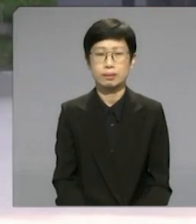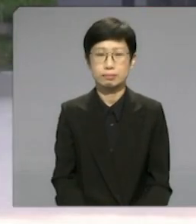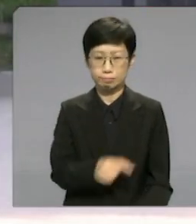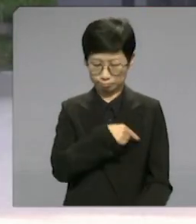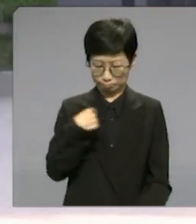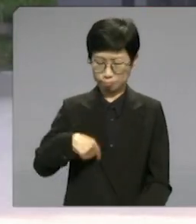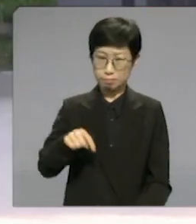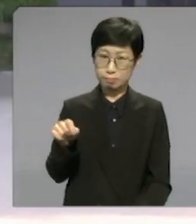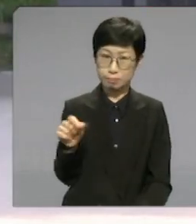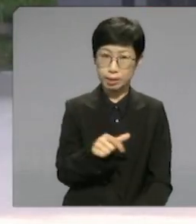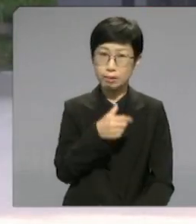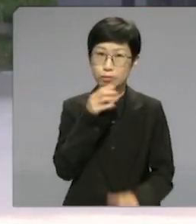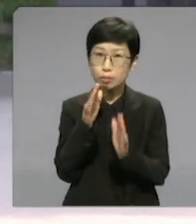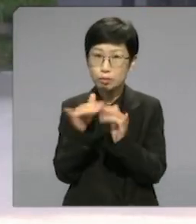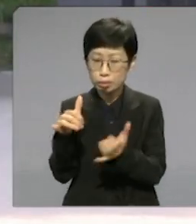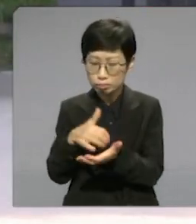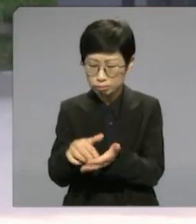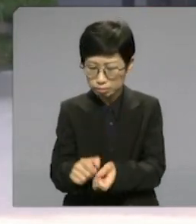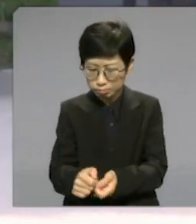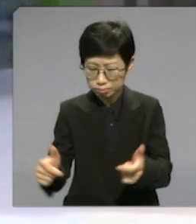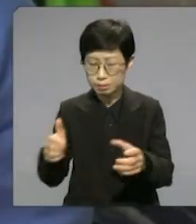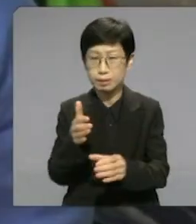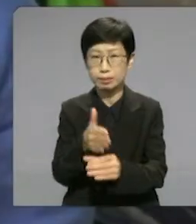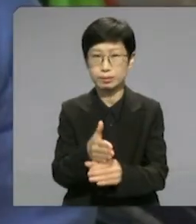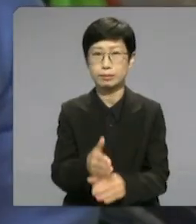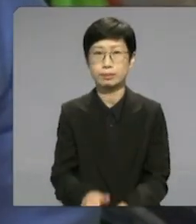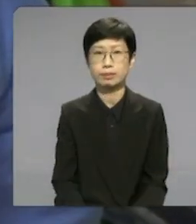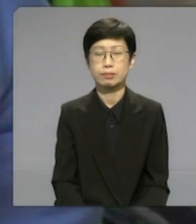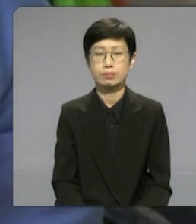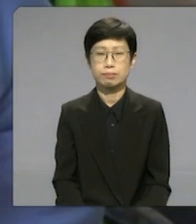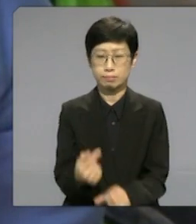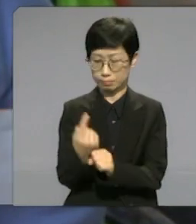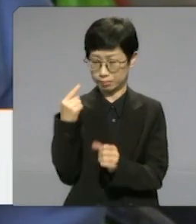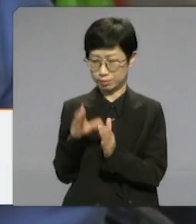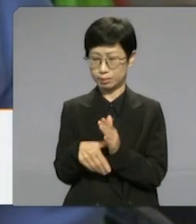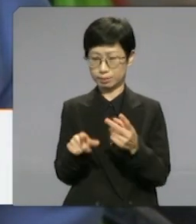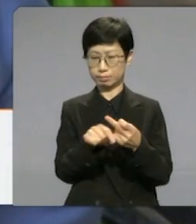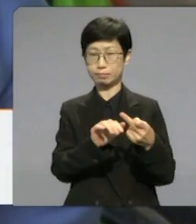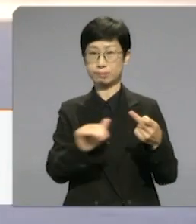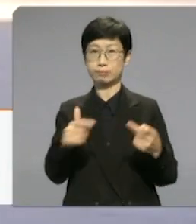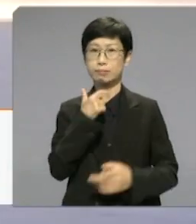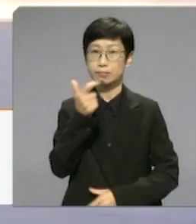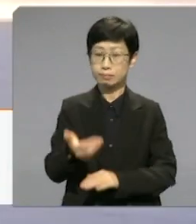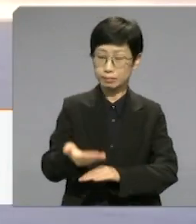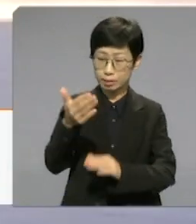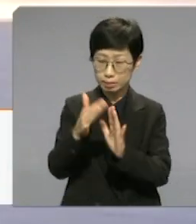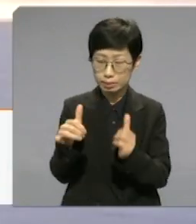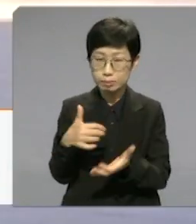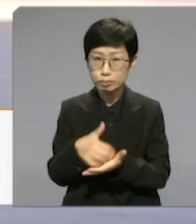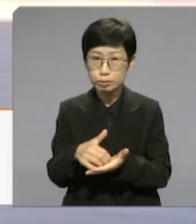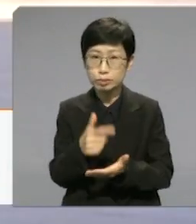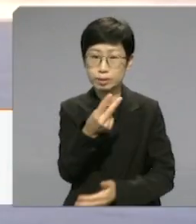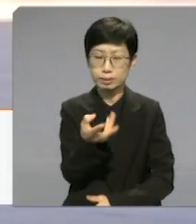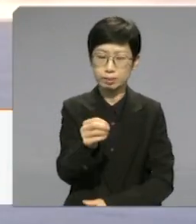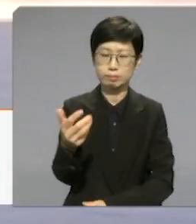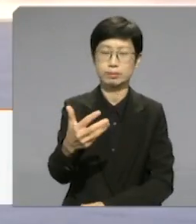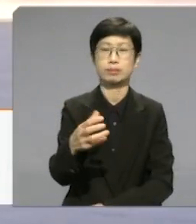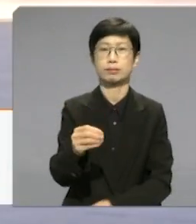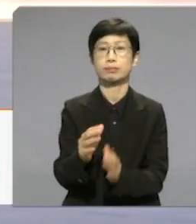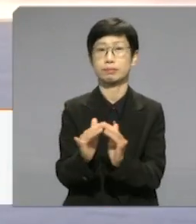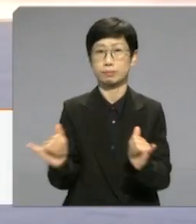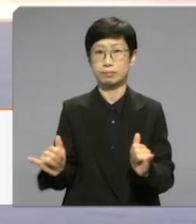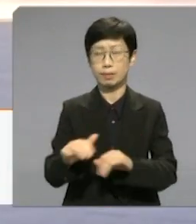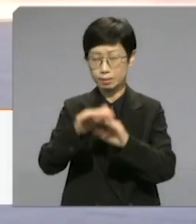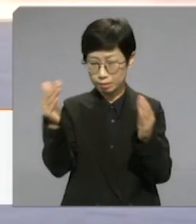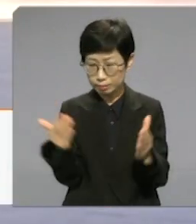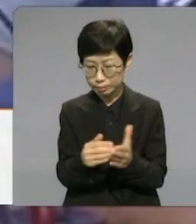중국이 빠르게 고령화 사회로 진입하고 있습니다. 지난해 12월 기준 60세 이상 인구는 2억 8천만 명으로